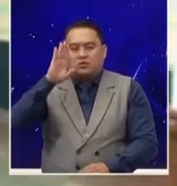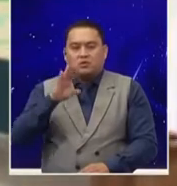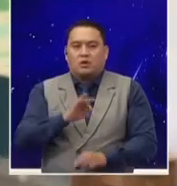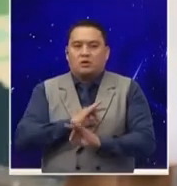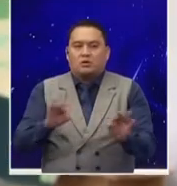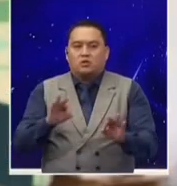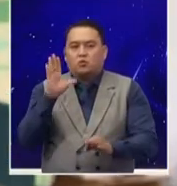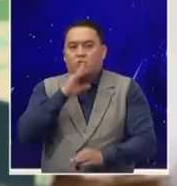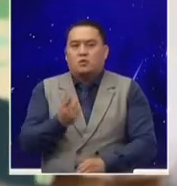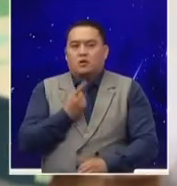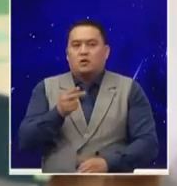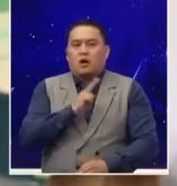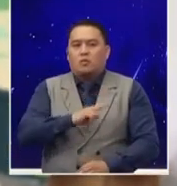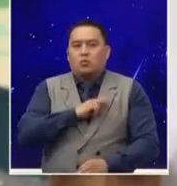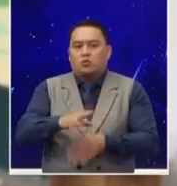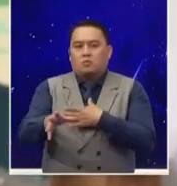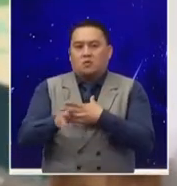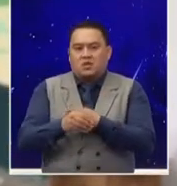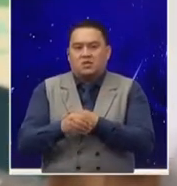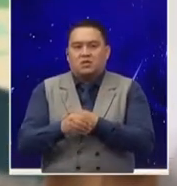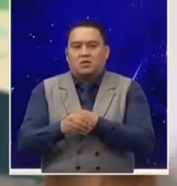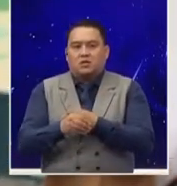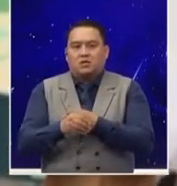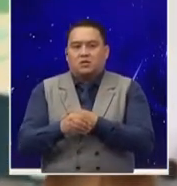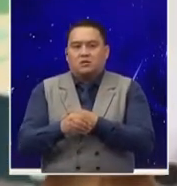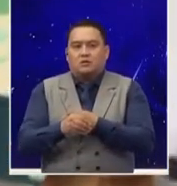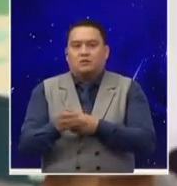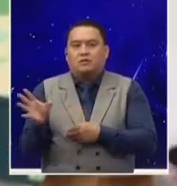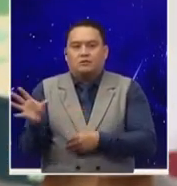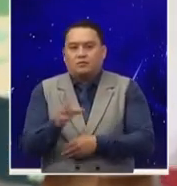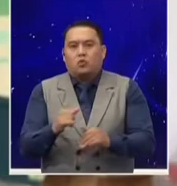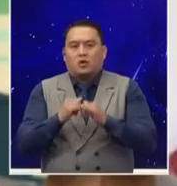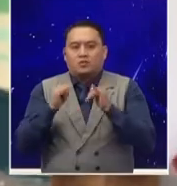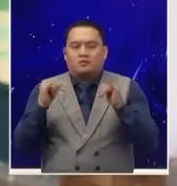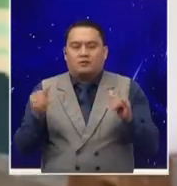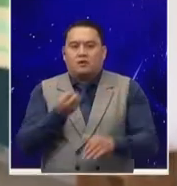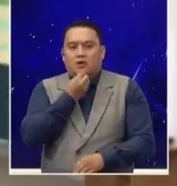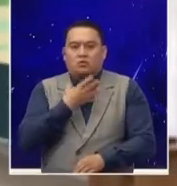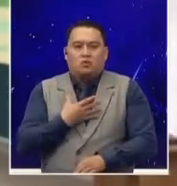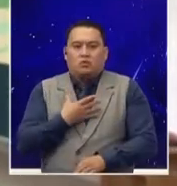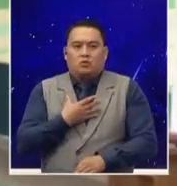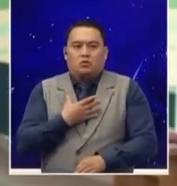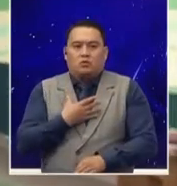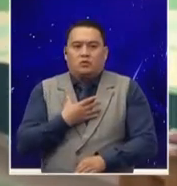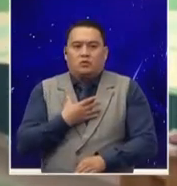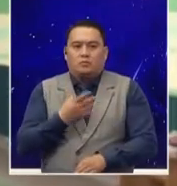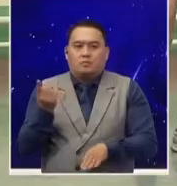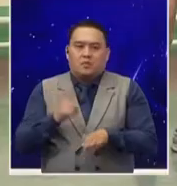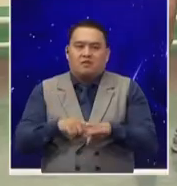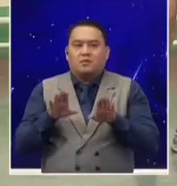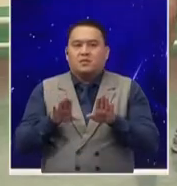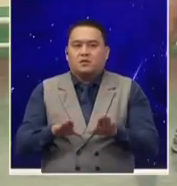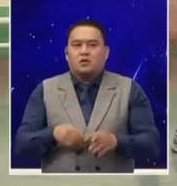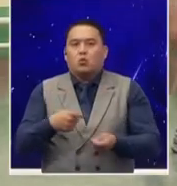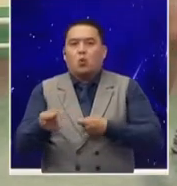сейчас вот работают вместе с мастерами, учатся, развиваются. Да, вот они заняли первое место. По